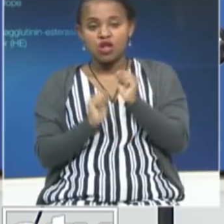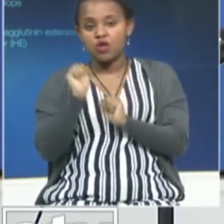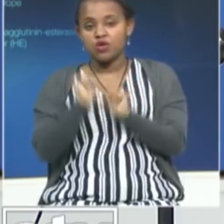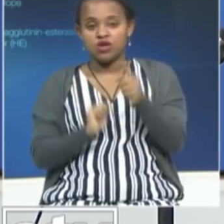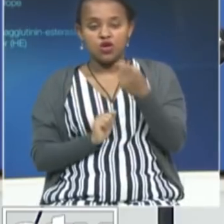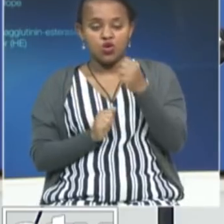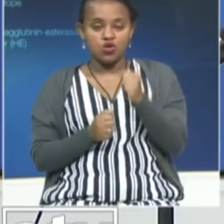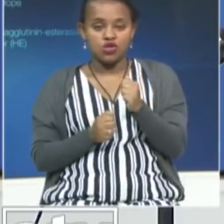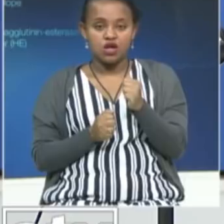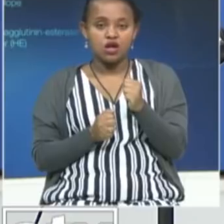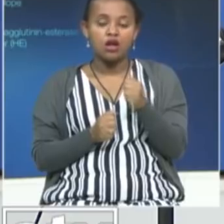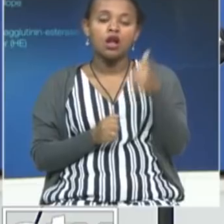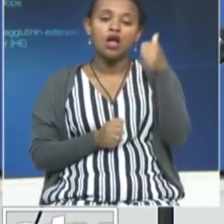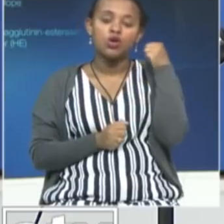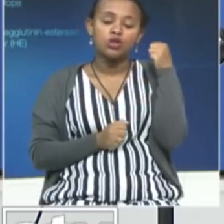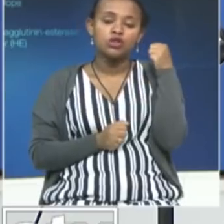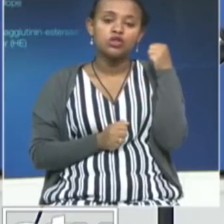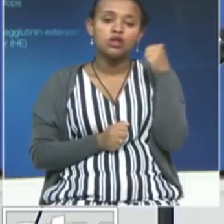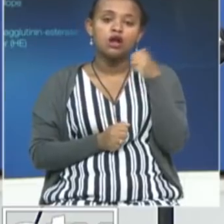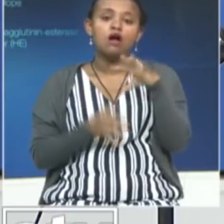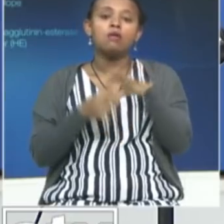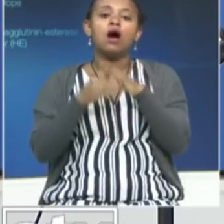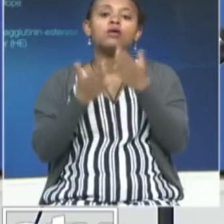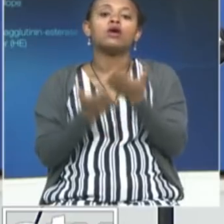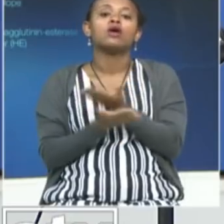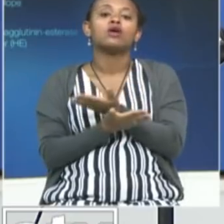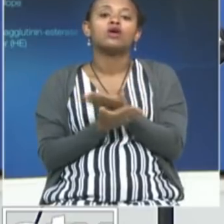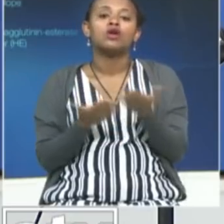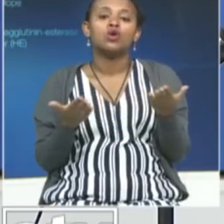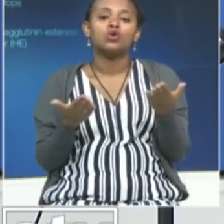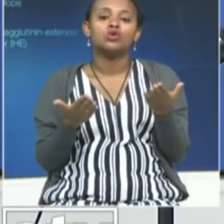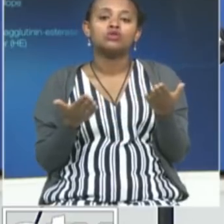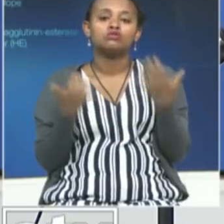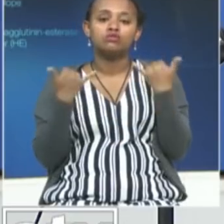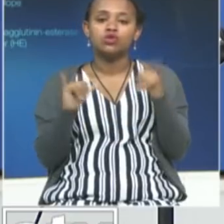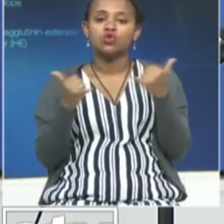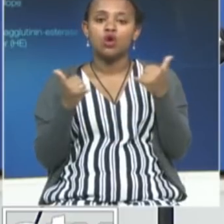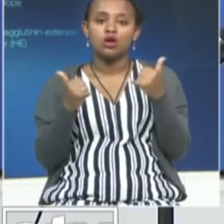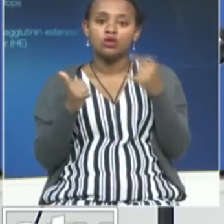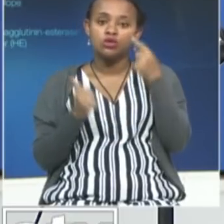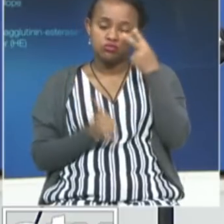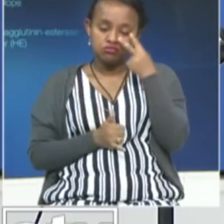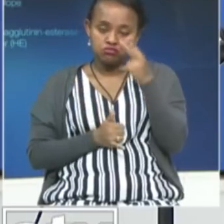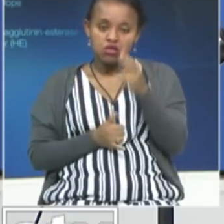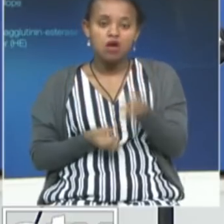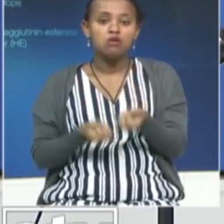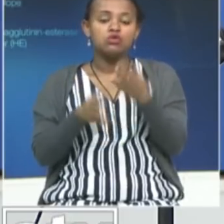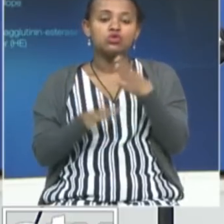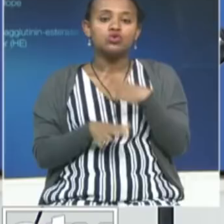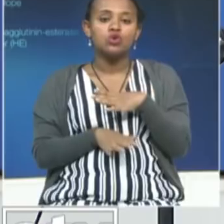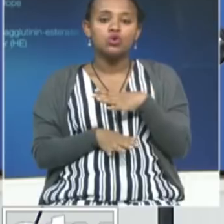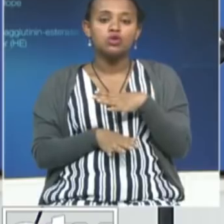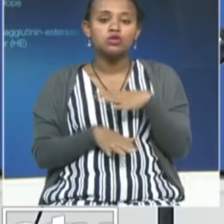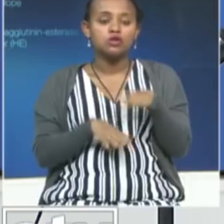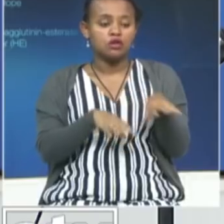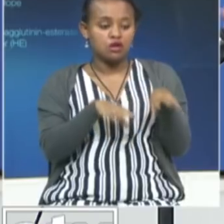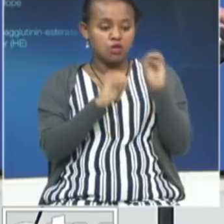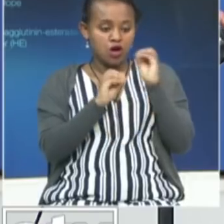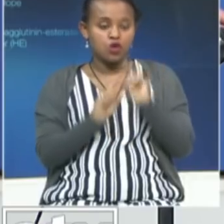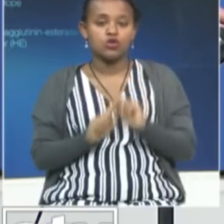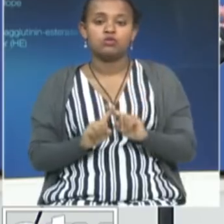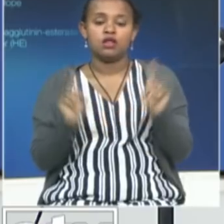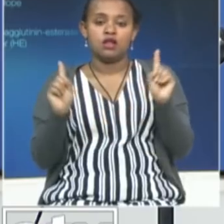ይችላል። ሌሎች ማህበራዊ ነገሮችም እንደዛው ጨዋታዎችም ይስተዋላሉ። ብዙ ሰዎች ተማሪዎች